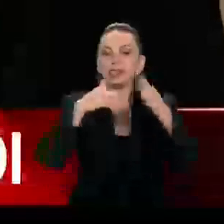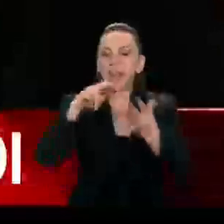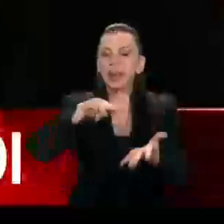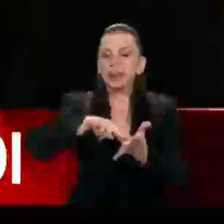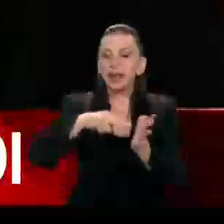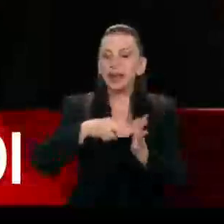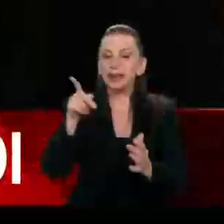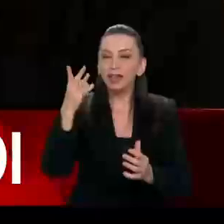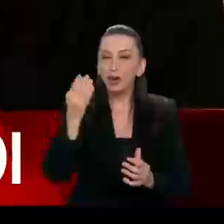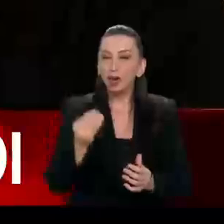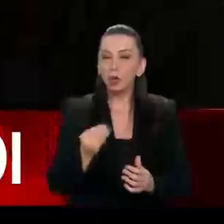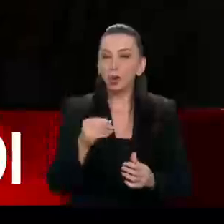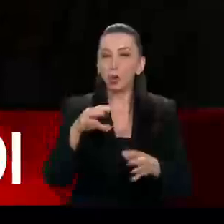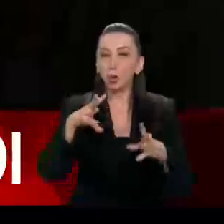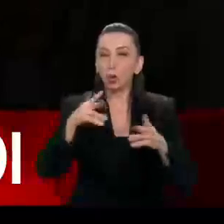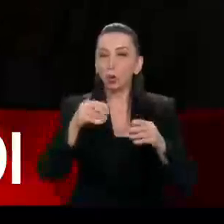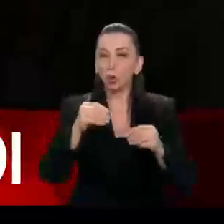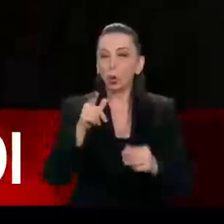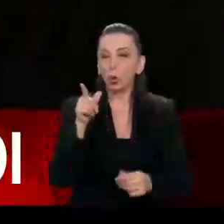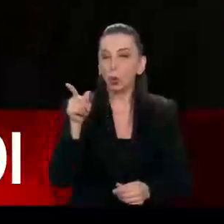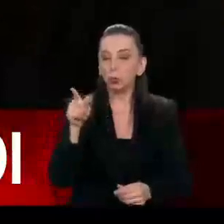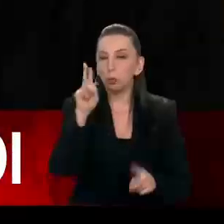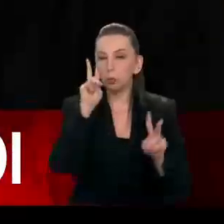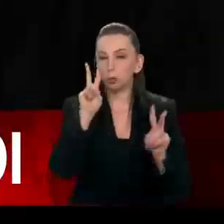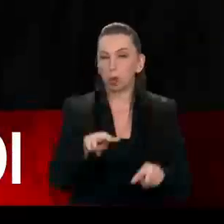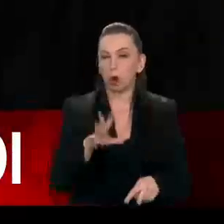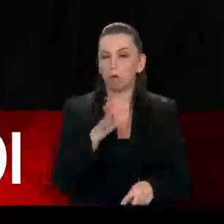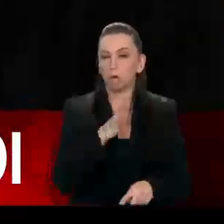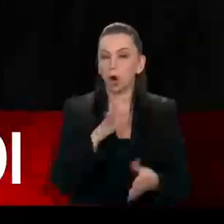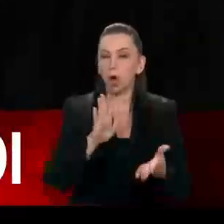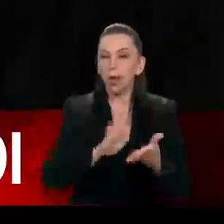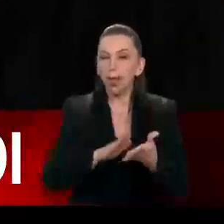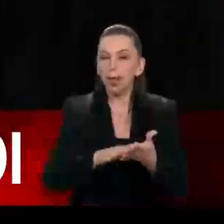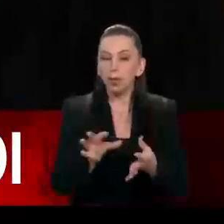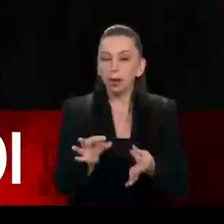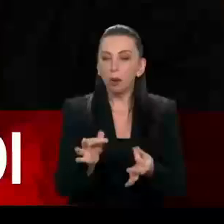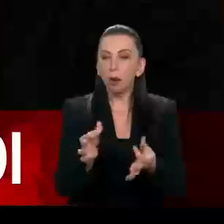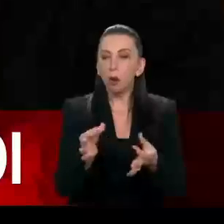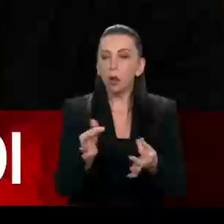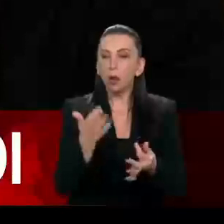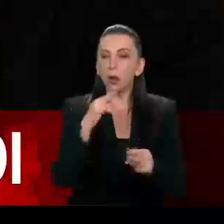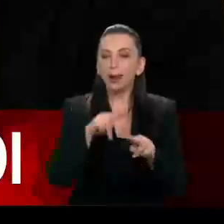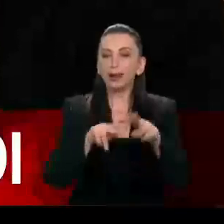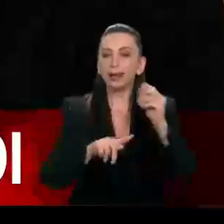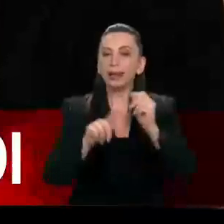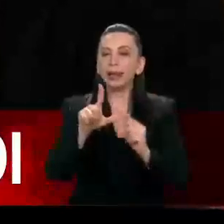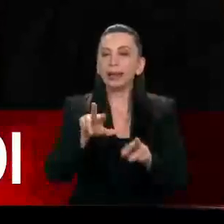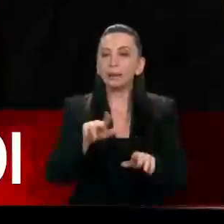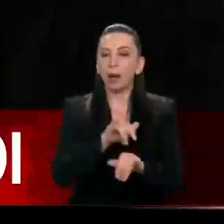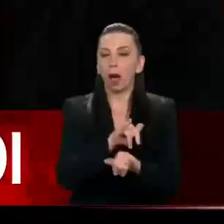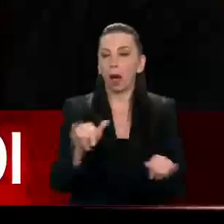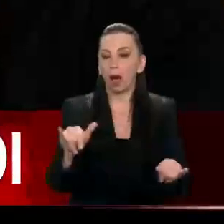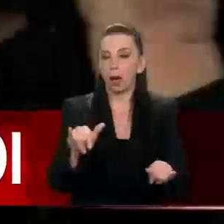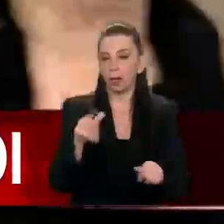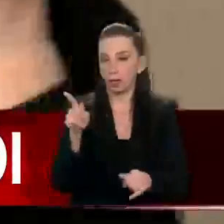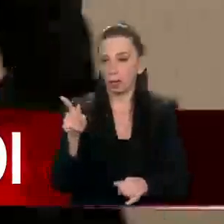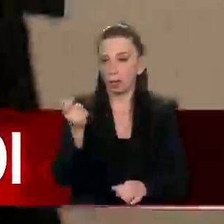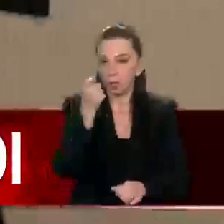inanılmaz şekilde bir kum çeşidi görmüş. Elinde diyor ovalayamıyorsun diyor, kil gibi. Aynı kil gibi